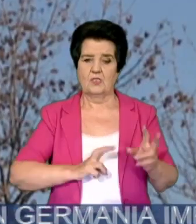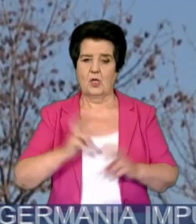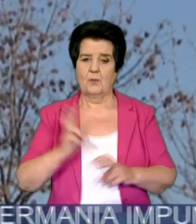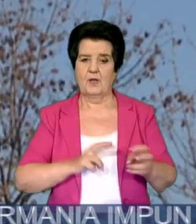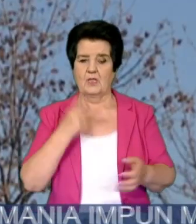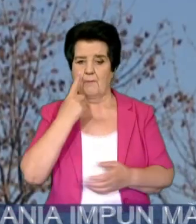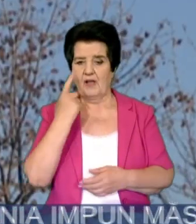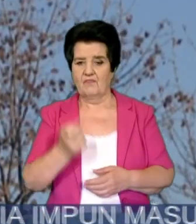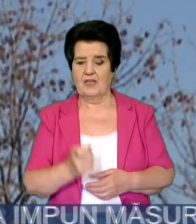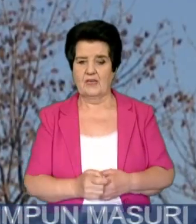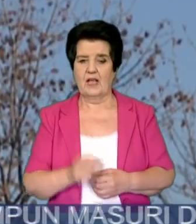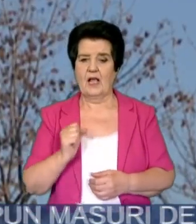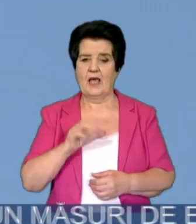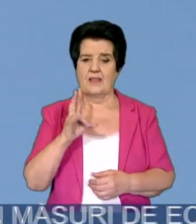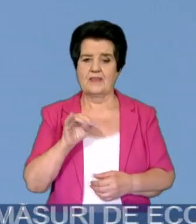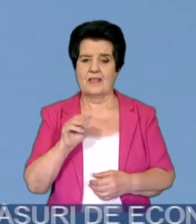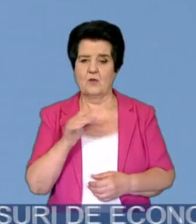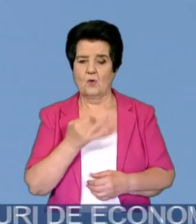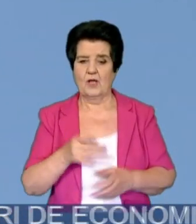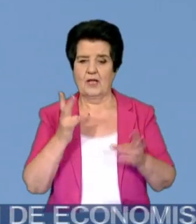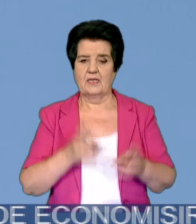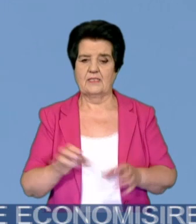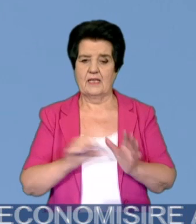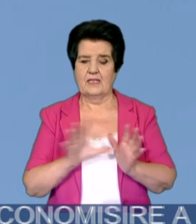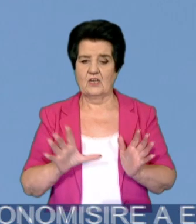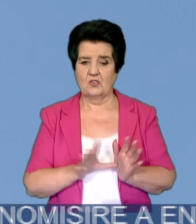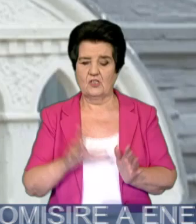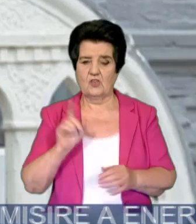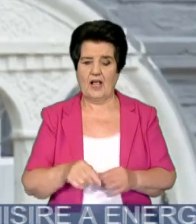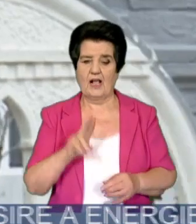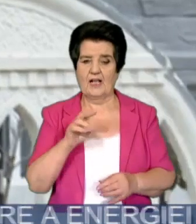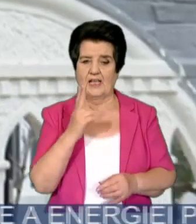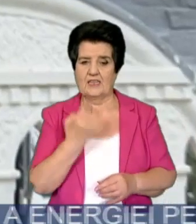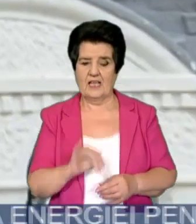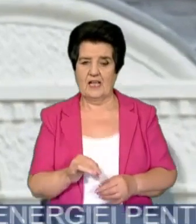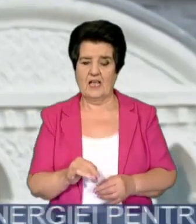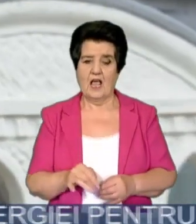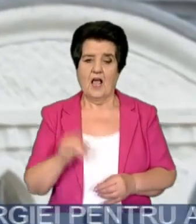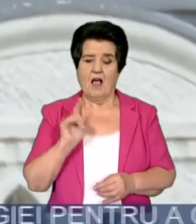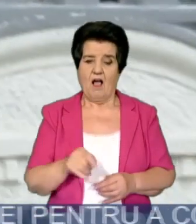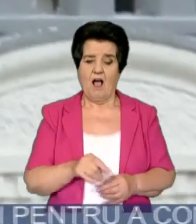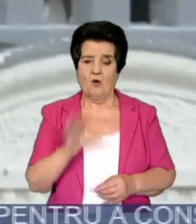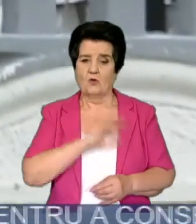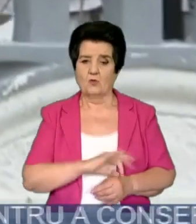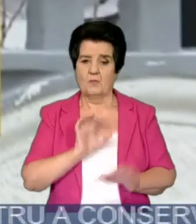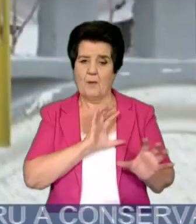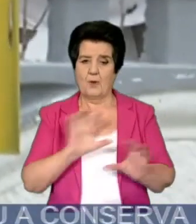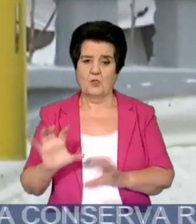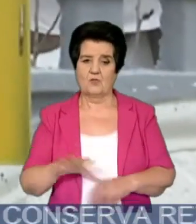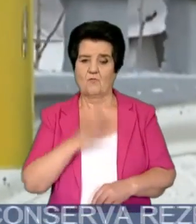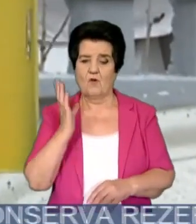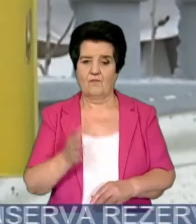vederea prevenirii și atenuării impactului crizei energetice, iar criteriile de identificare a consumatorilor protejați vor